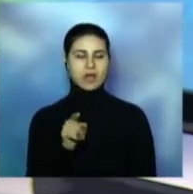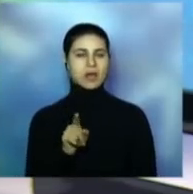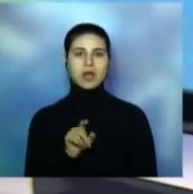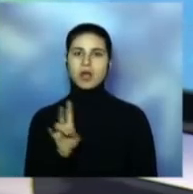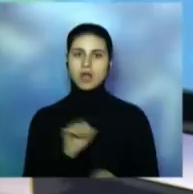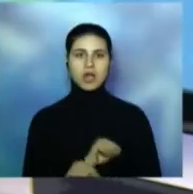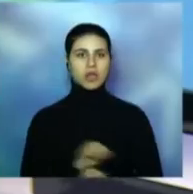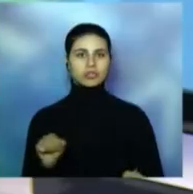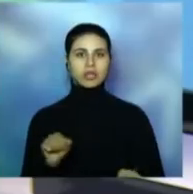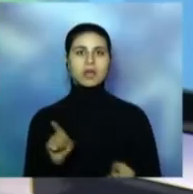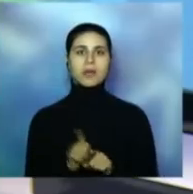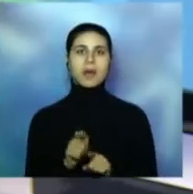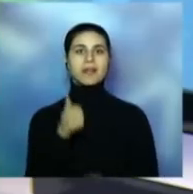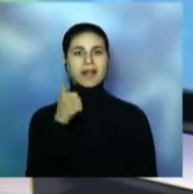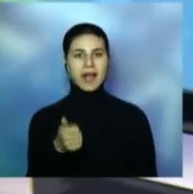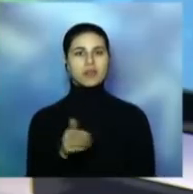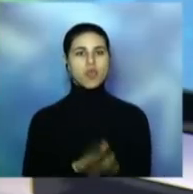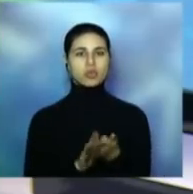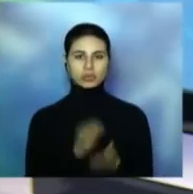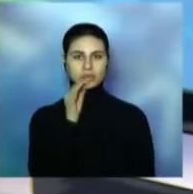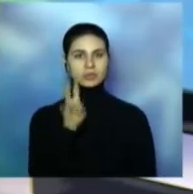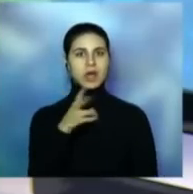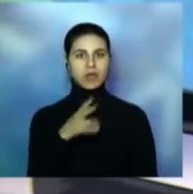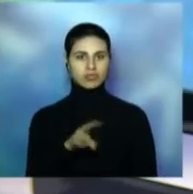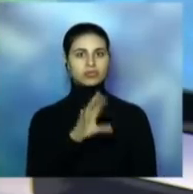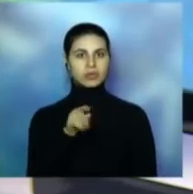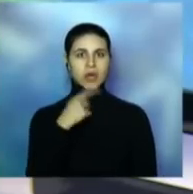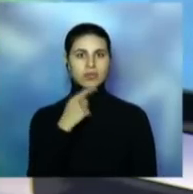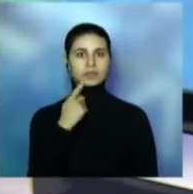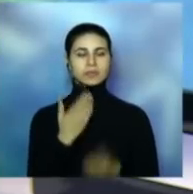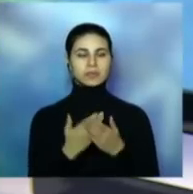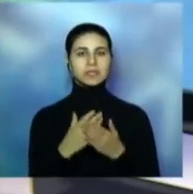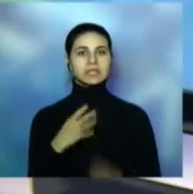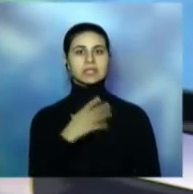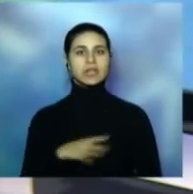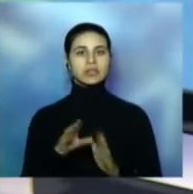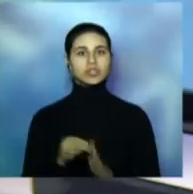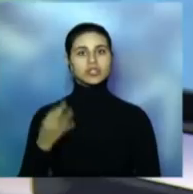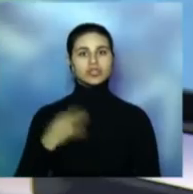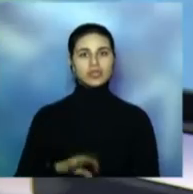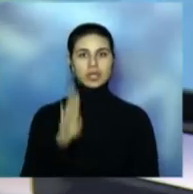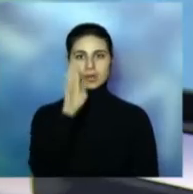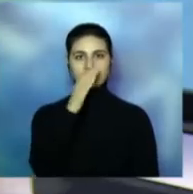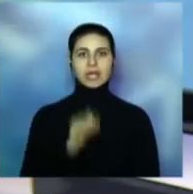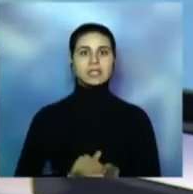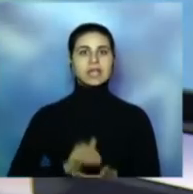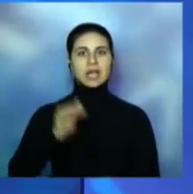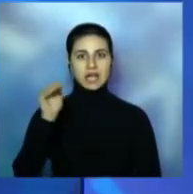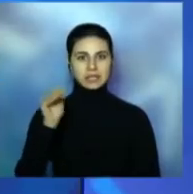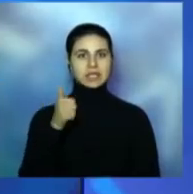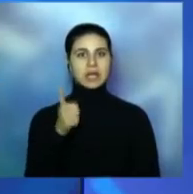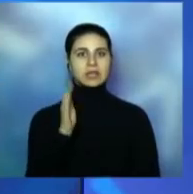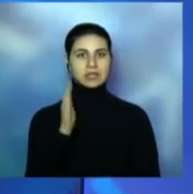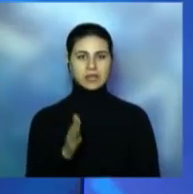უნდა იყოს შექებული ასეთი უცნაური გამოთქმაც კი არსებობს საქართველოში რომ შვილი მტრად გაზარდე მოყარეთ